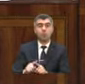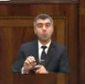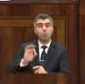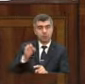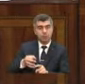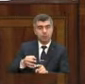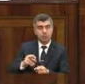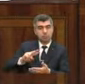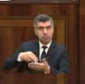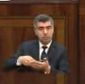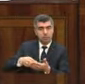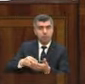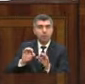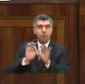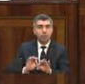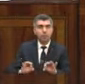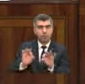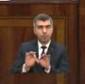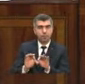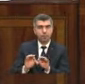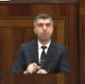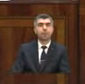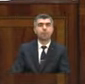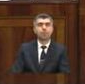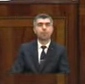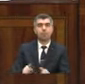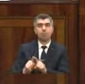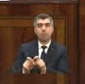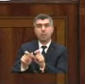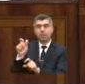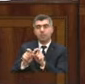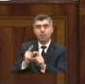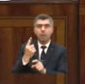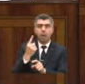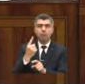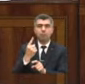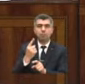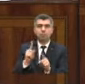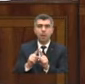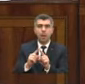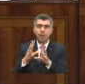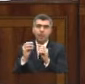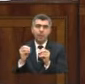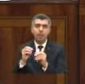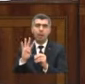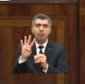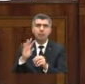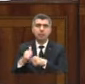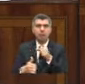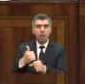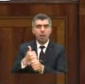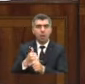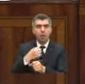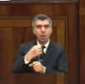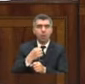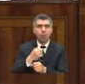ما كتفعلوش؟ واحد السيد غاب لمدة 4 سنين وجاء اليوم وعاد بان له قال لك هذه